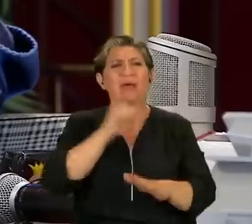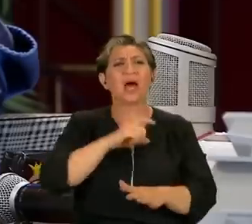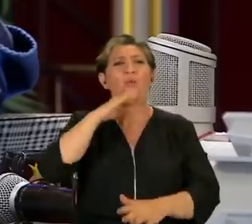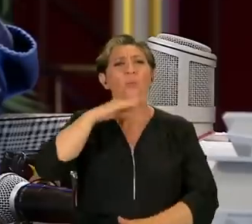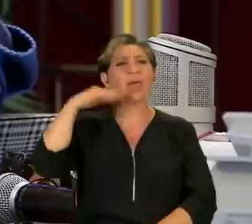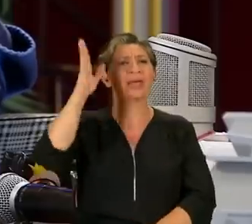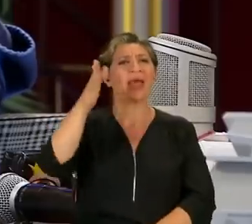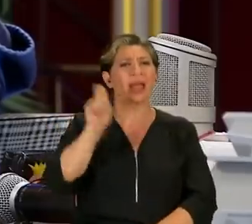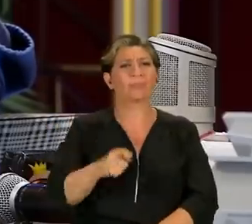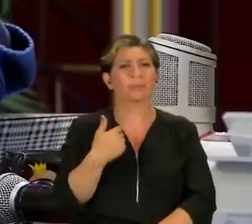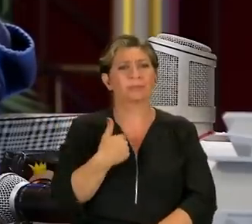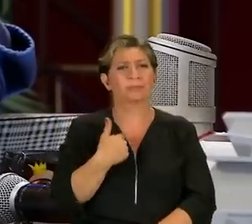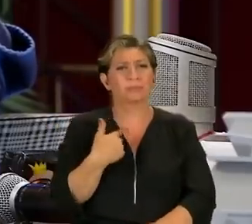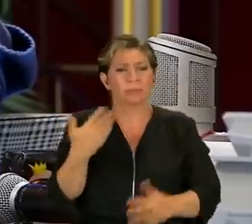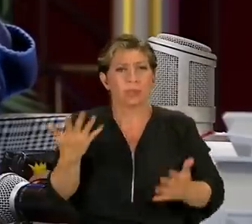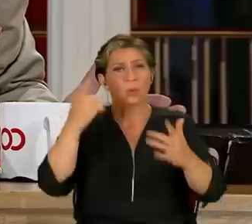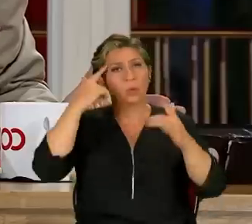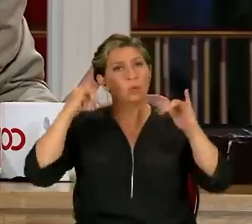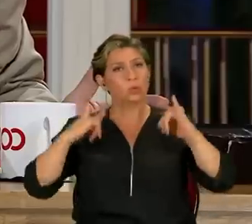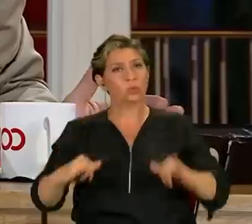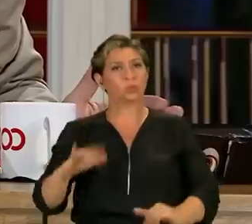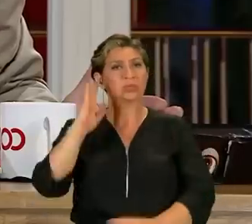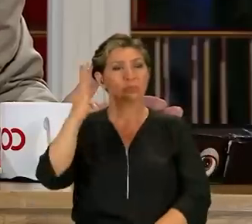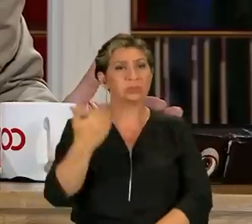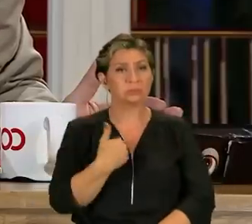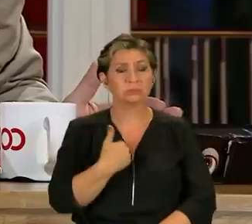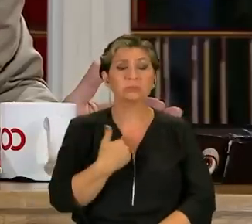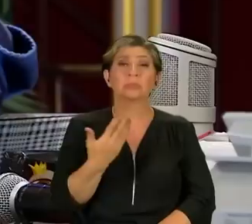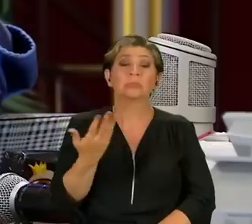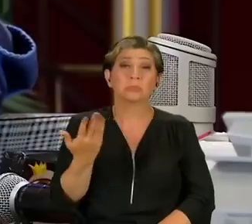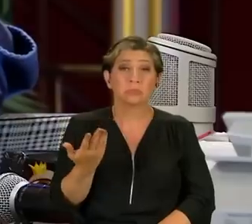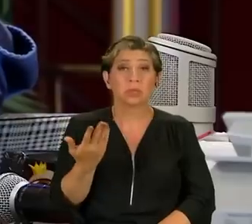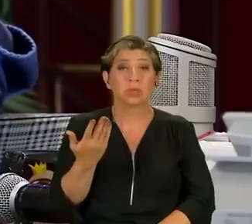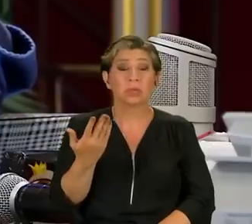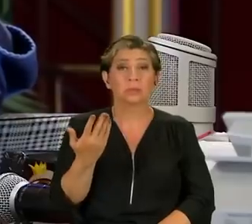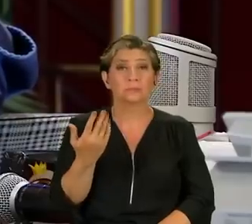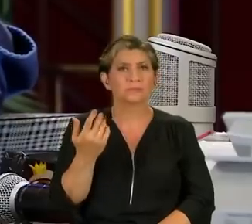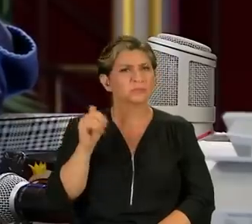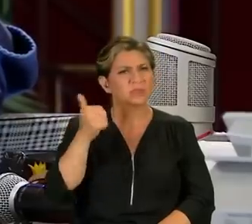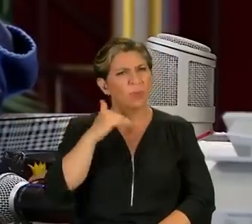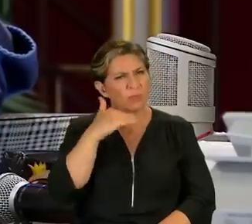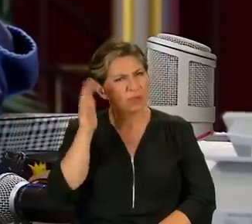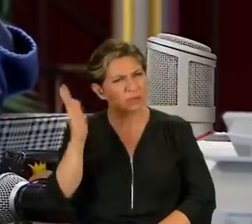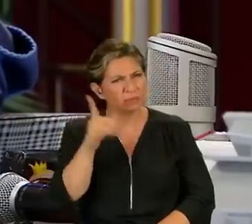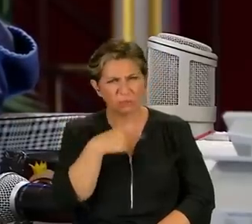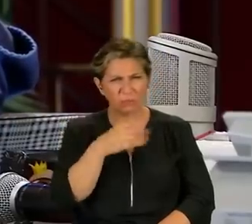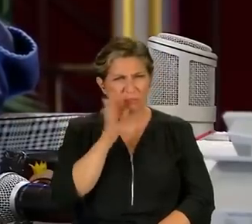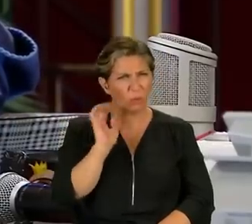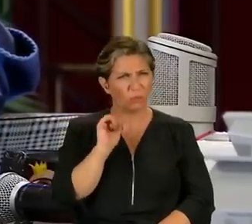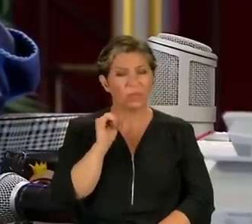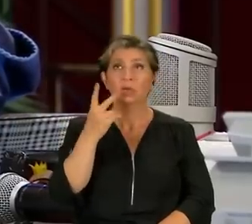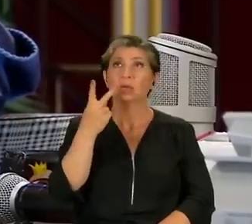dışına giderek yaptım? Halbuki huzur çok, bulmaya gitmiştim. Yani şöyle hani... Ne zaman yurt dışına gitti onu bilmiyorum